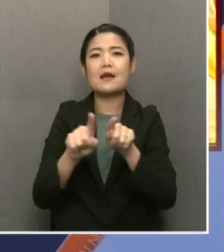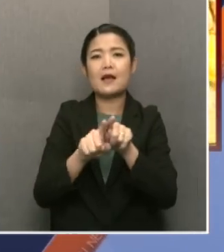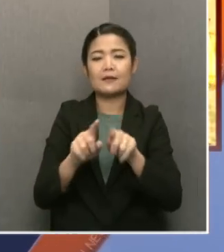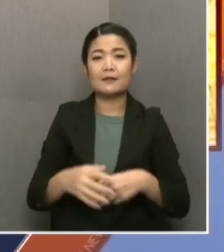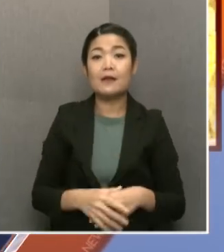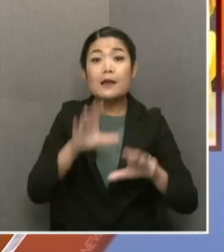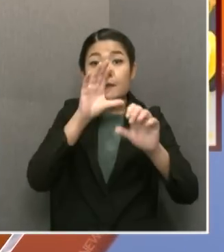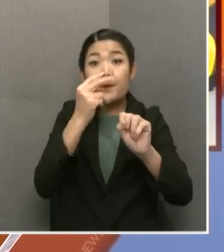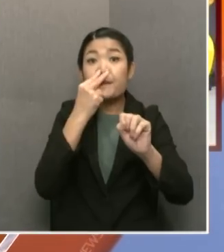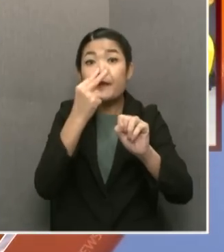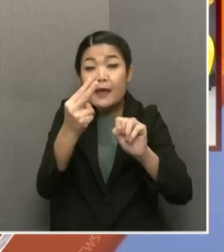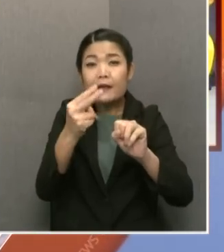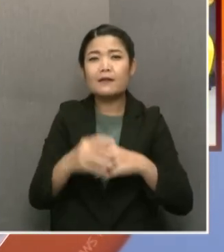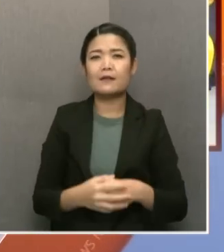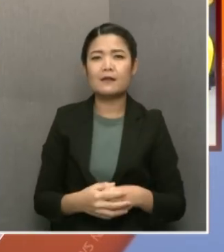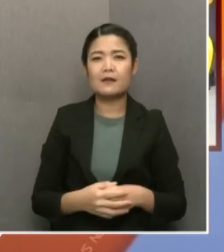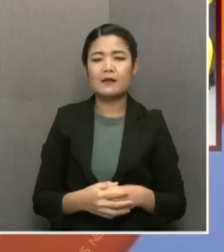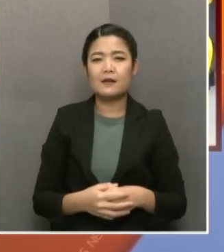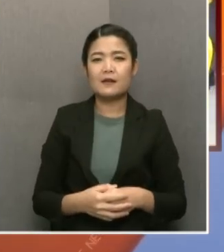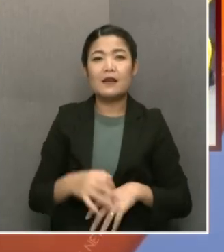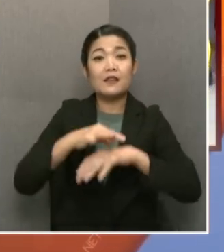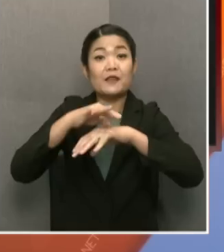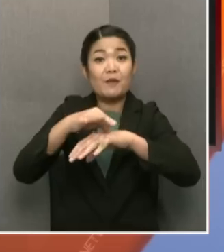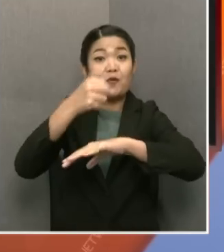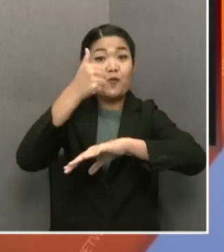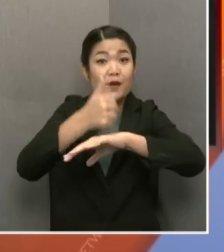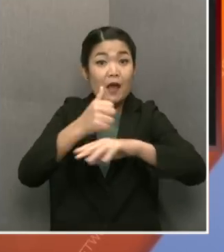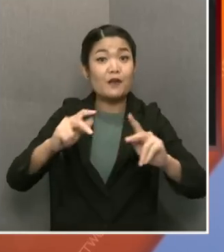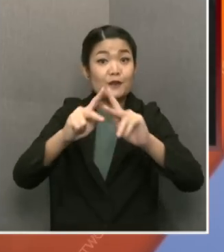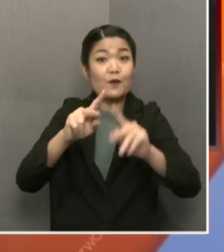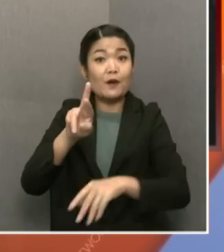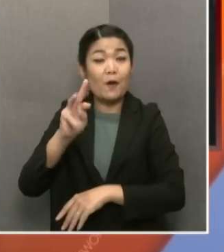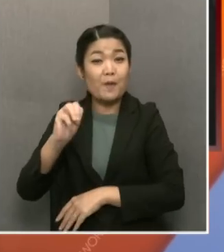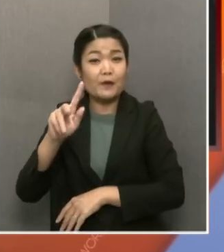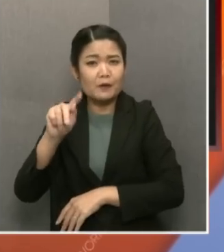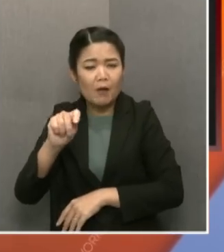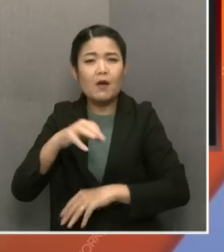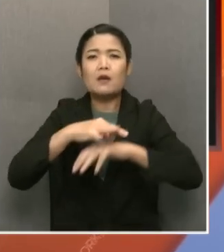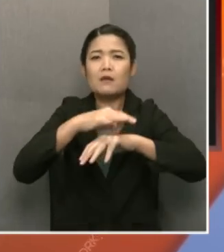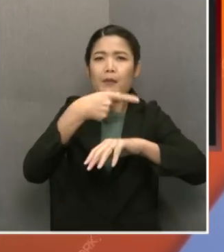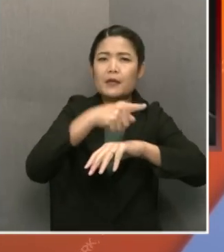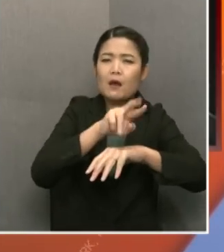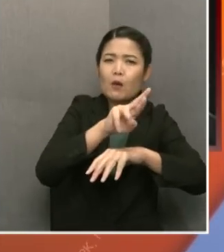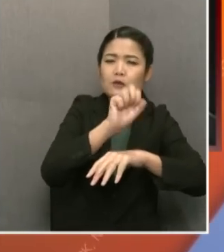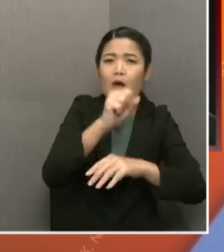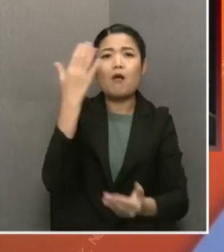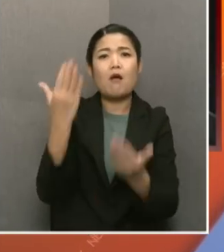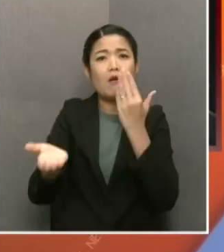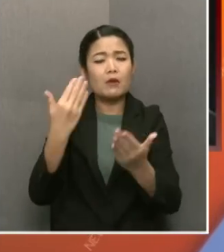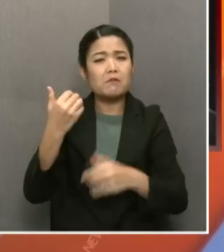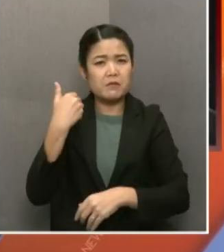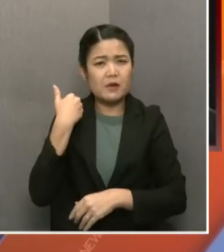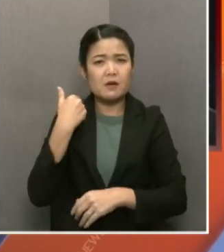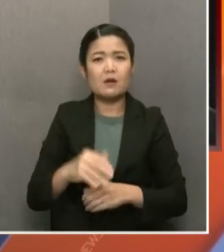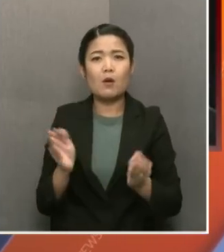แต่เรื่องของการจัดวางโคต้ารัฐมนตรีมีประเด็นตั้งแต่เรื่องของประธานสภานะครับหรือแม้กระทั่งการที่จะนำไปสู่การ